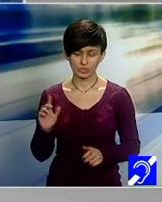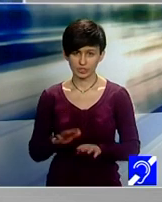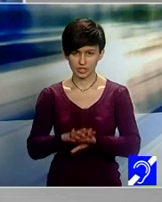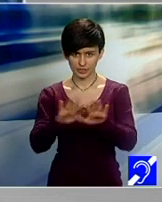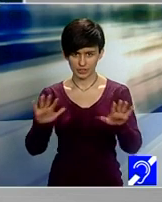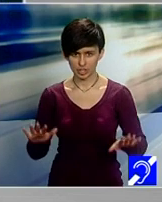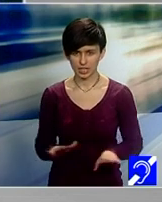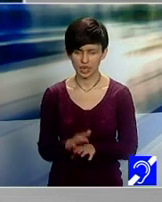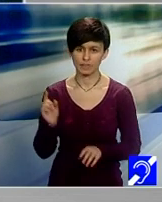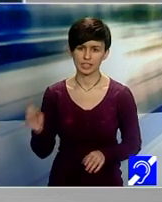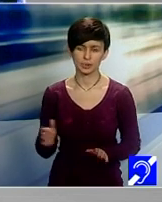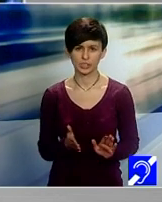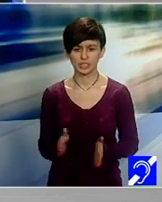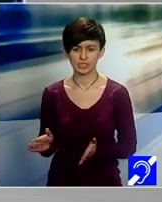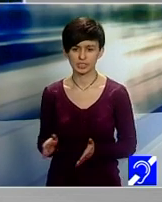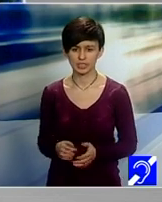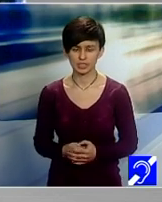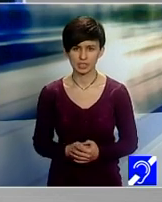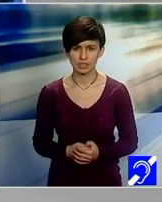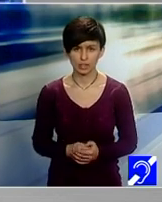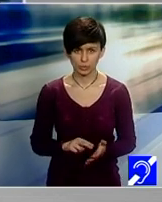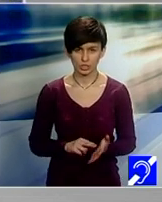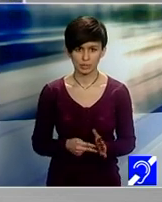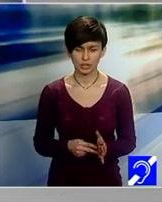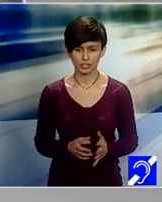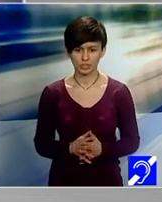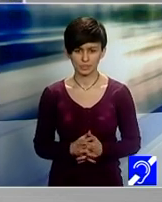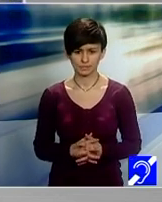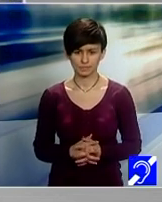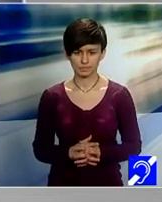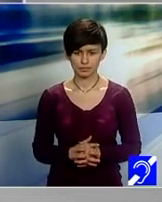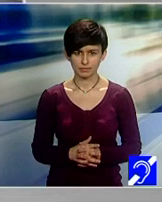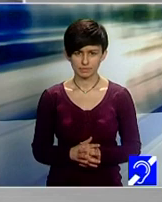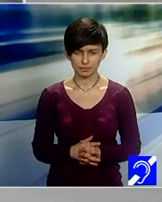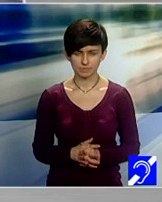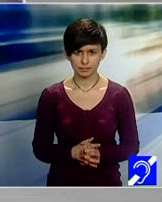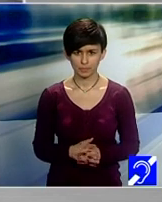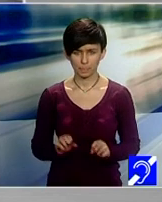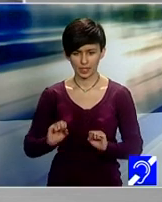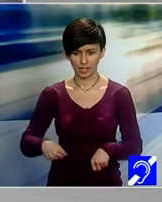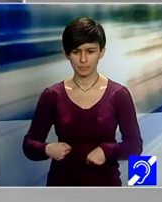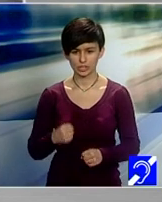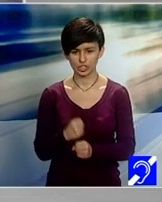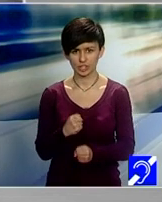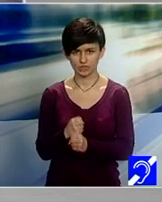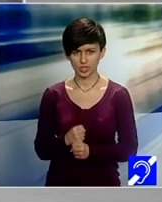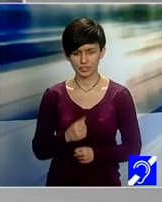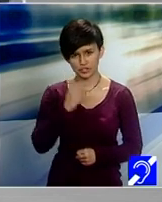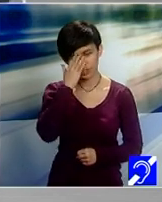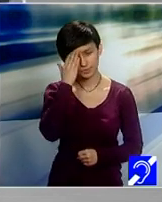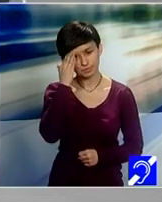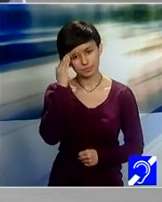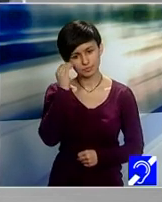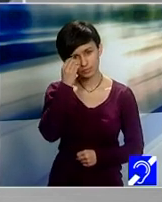deschidă proces pe fiecare caz în parte. Păi, băncile, părerea mea este că vor face o contestație pe